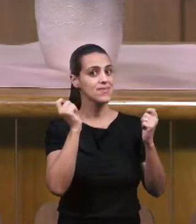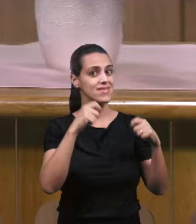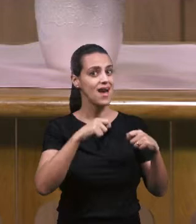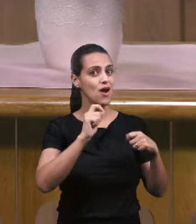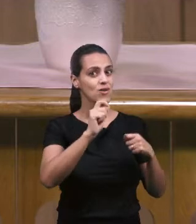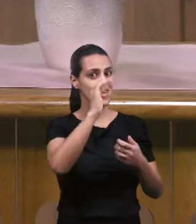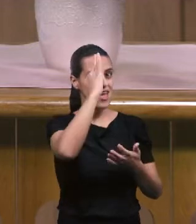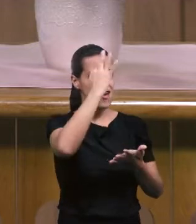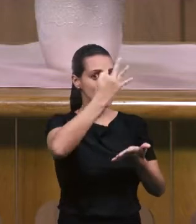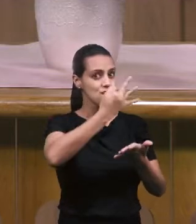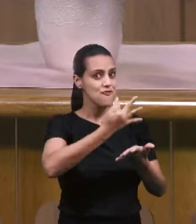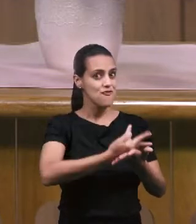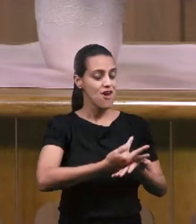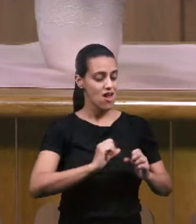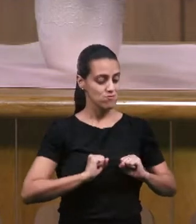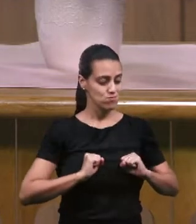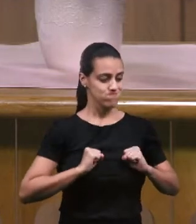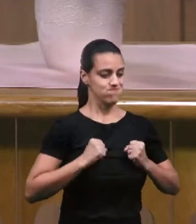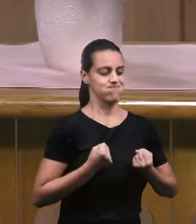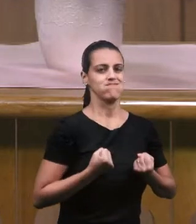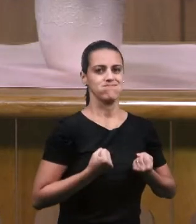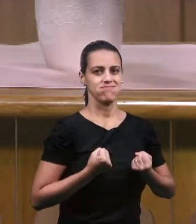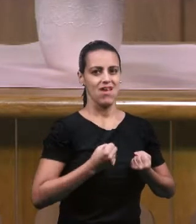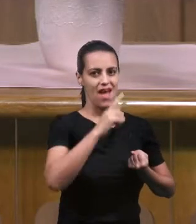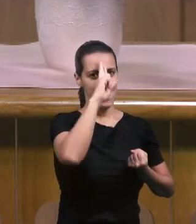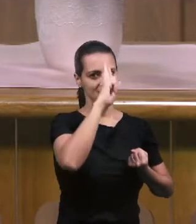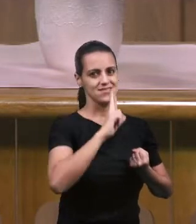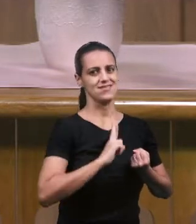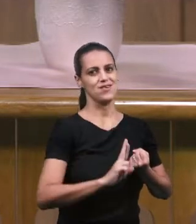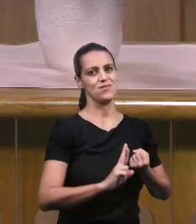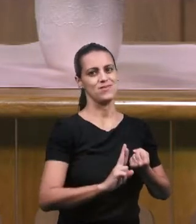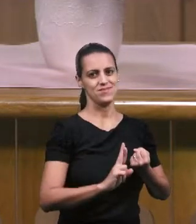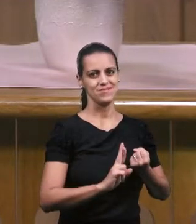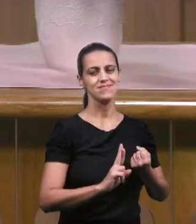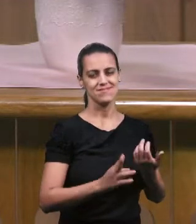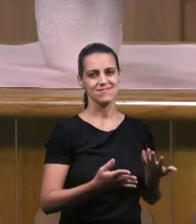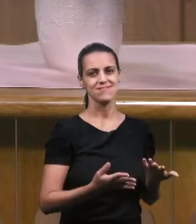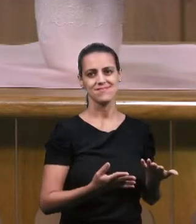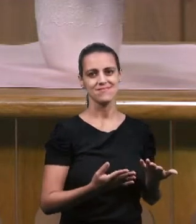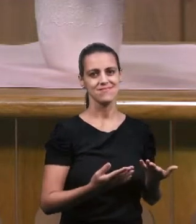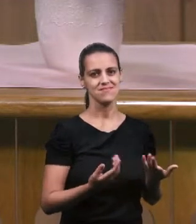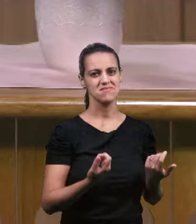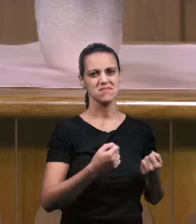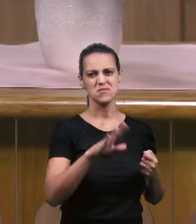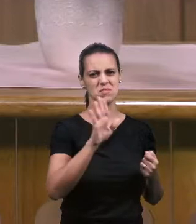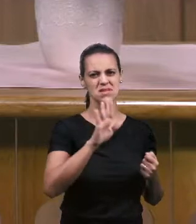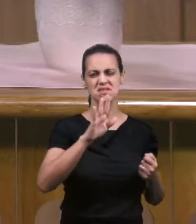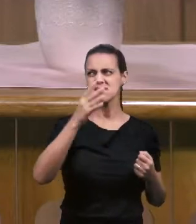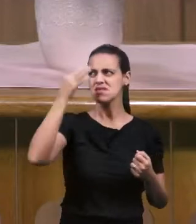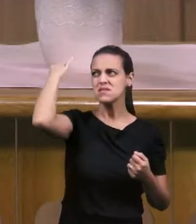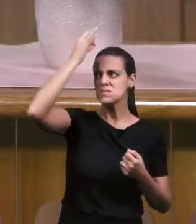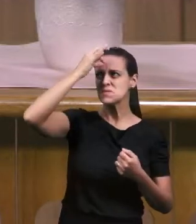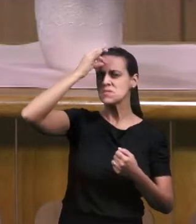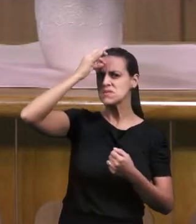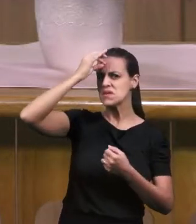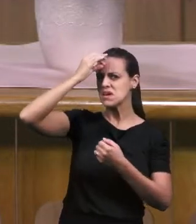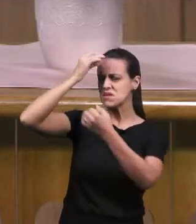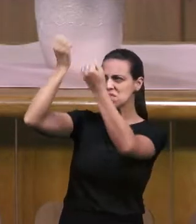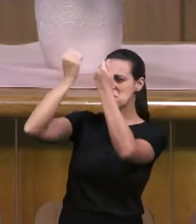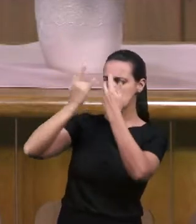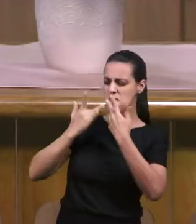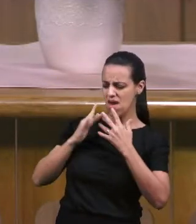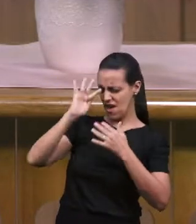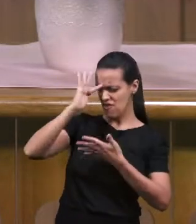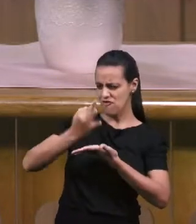elle pouvait être rationnelle. Et en étant rationnelle, il n'avait pas besoin d'une opération du